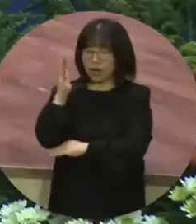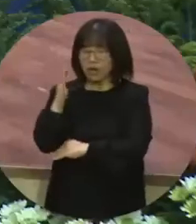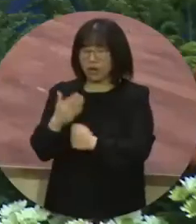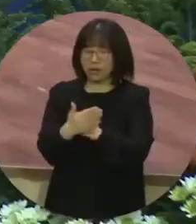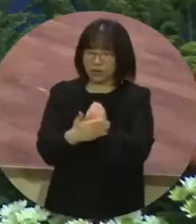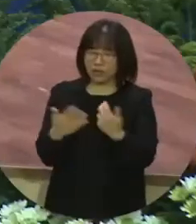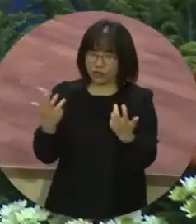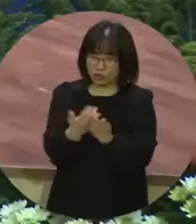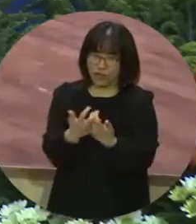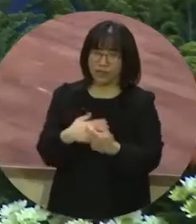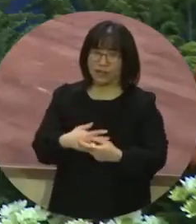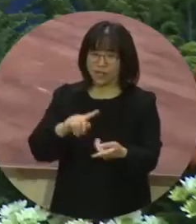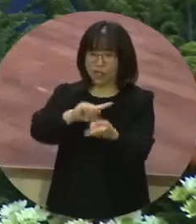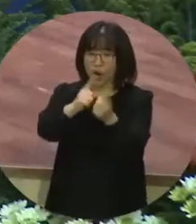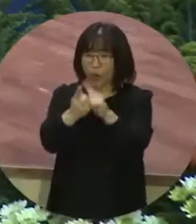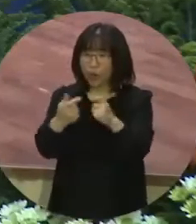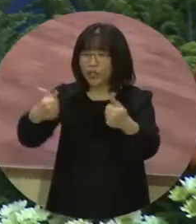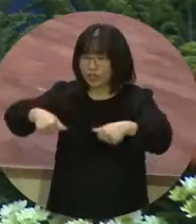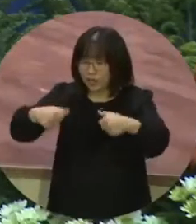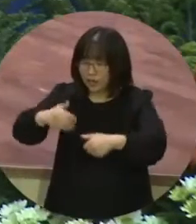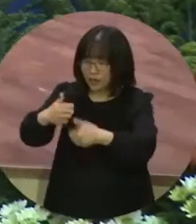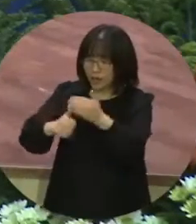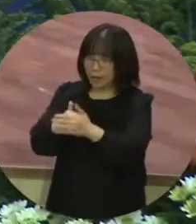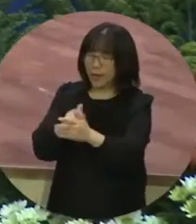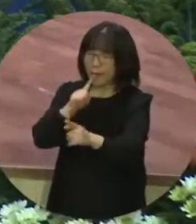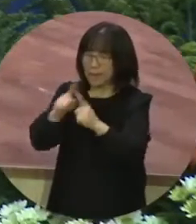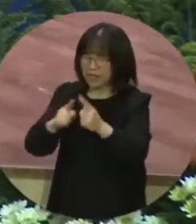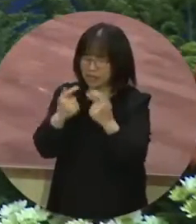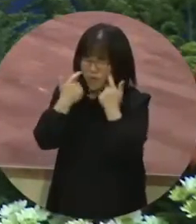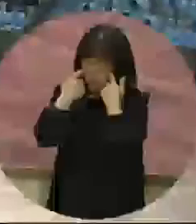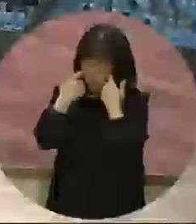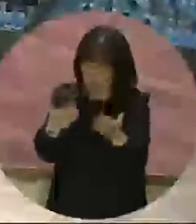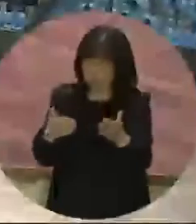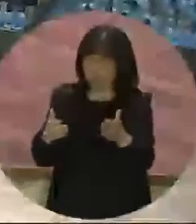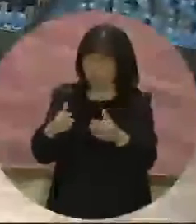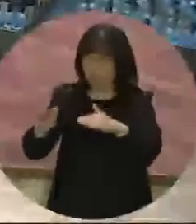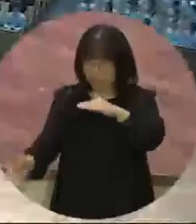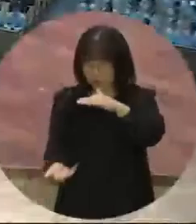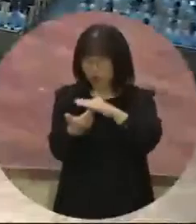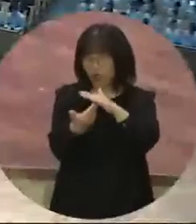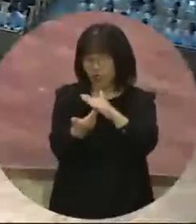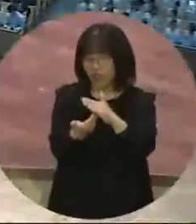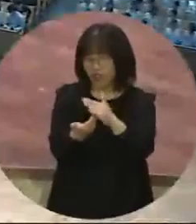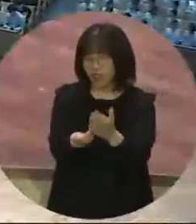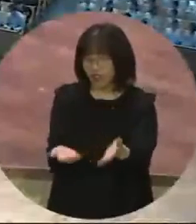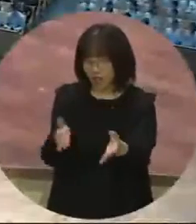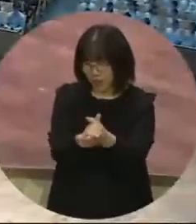우리 서로 인사합시다. 하나님의 말씀은 반드시 성취됩니다.